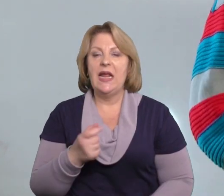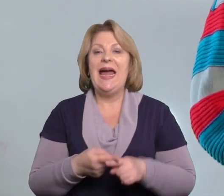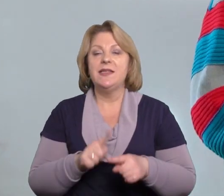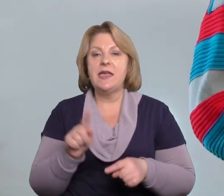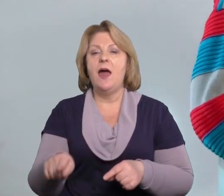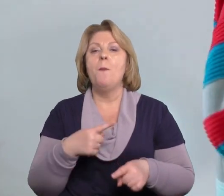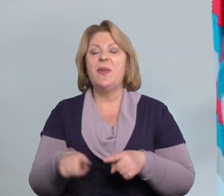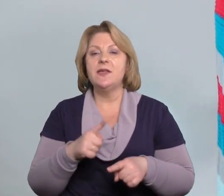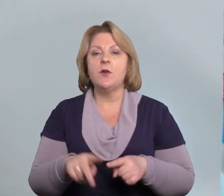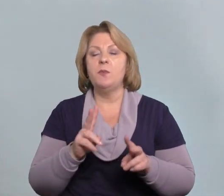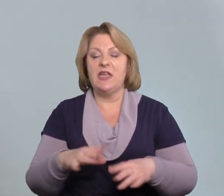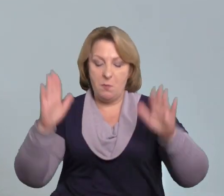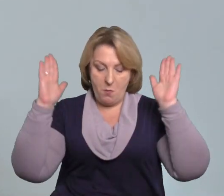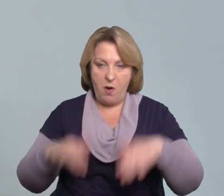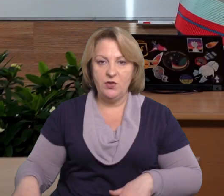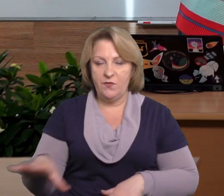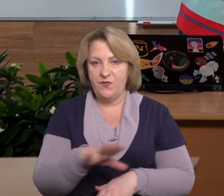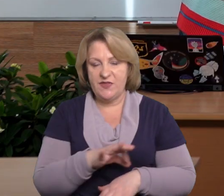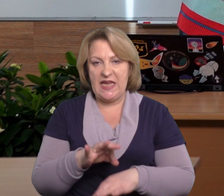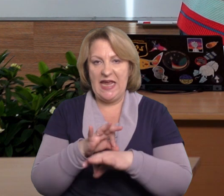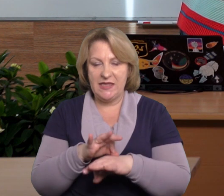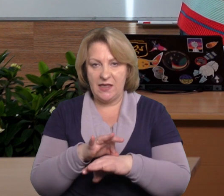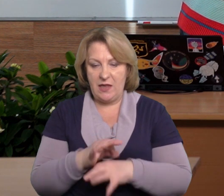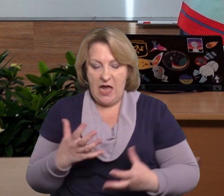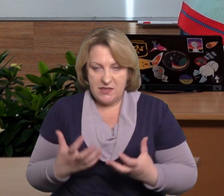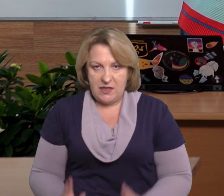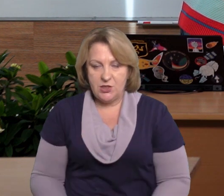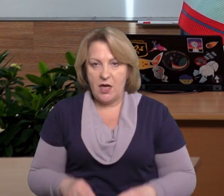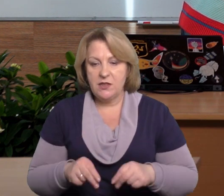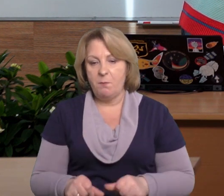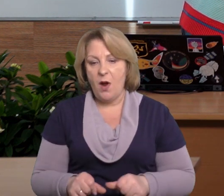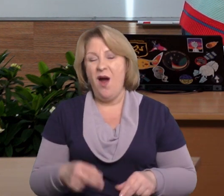всі тіла під дією сили тяжіння, що приблизно дорівнює